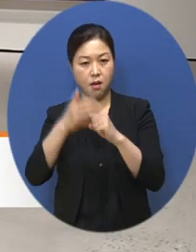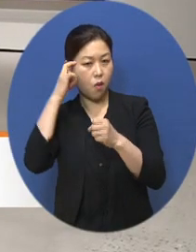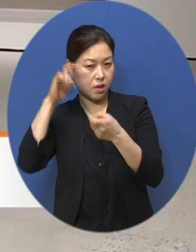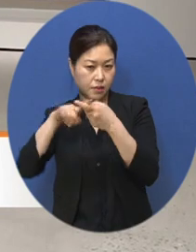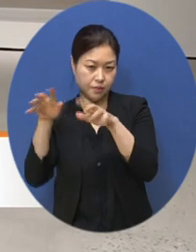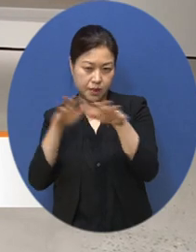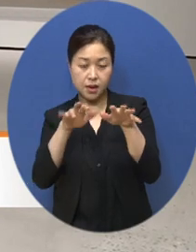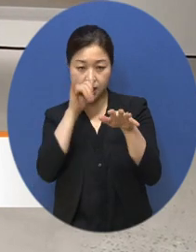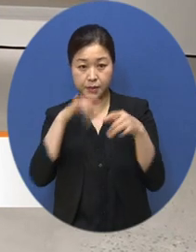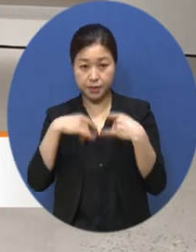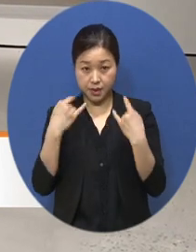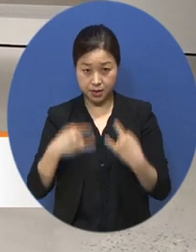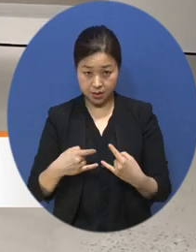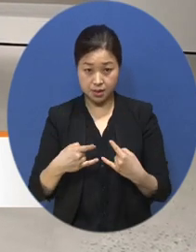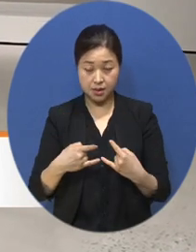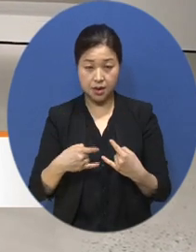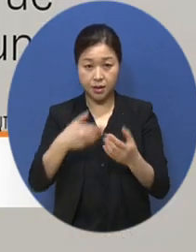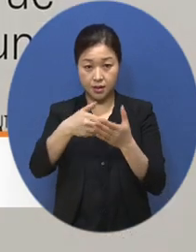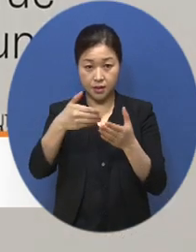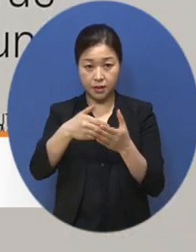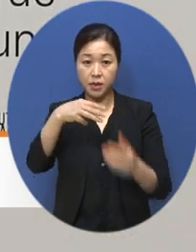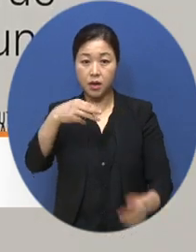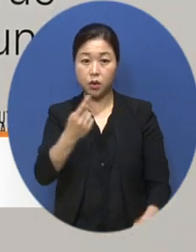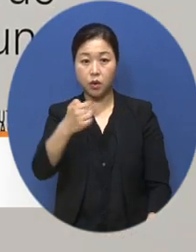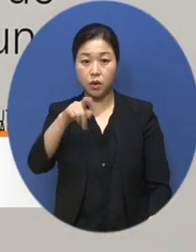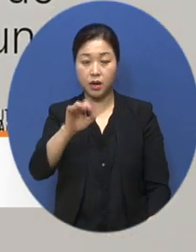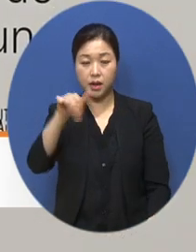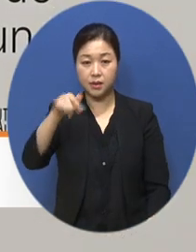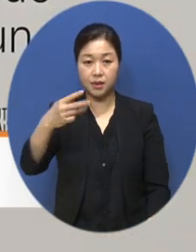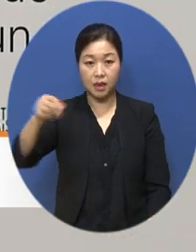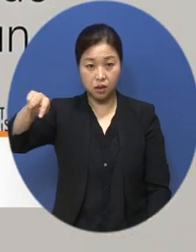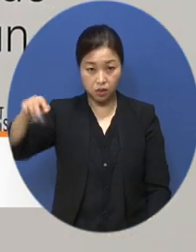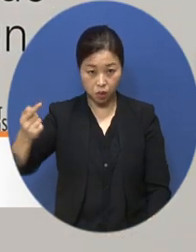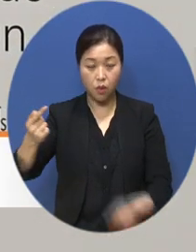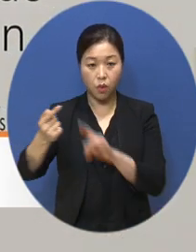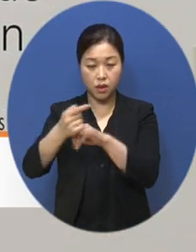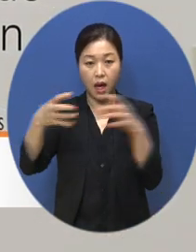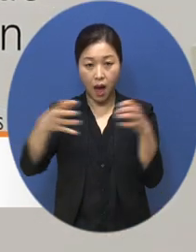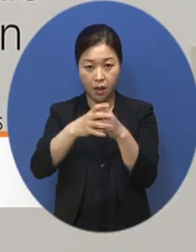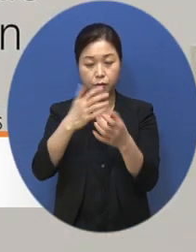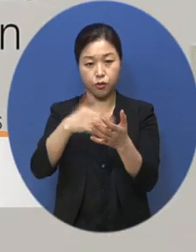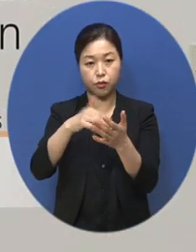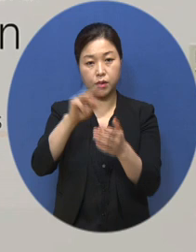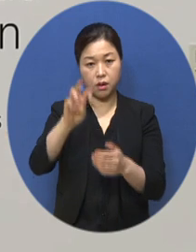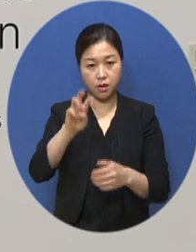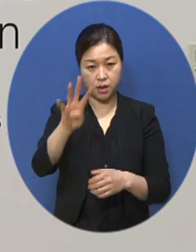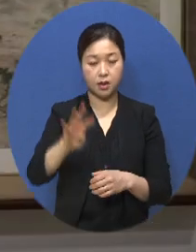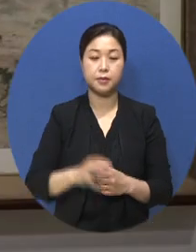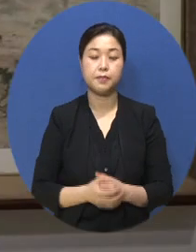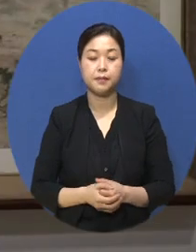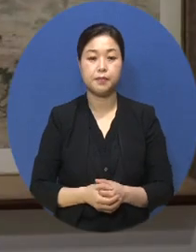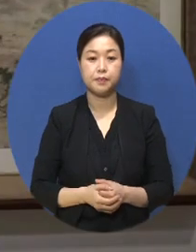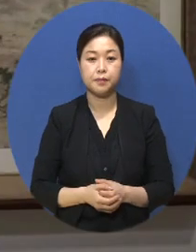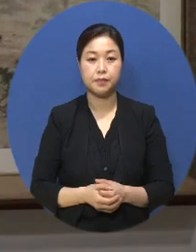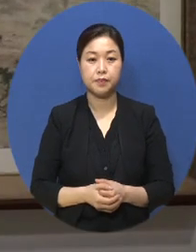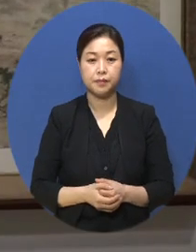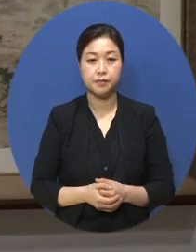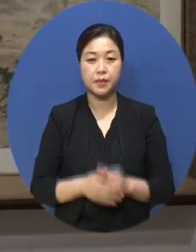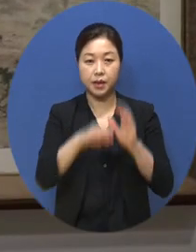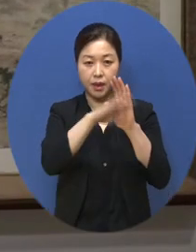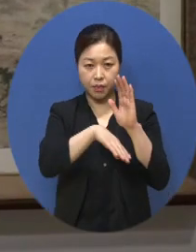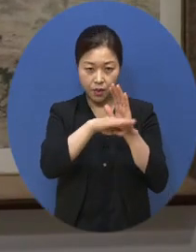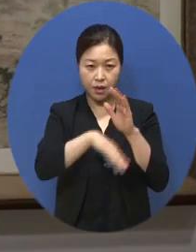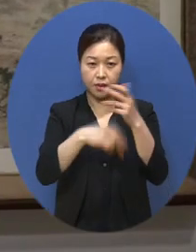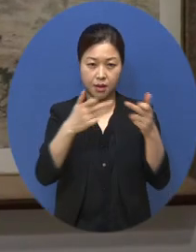있는 프랑스 작가 로랑 그라소 등 총 34점의 작품이 선을 보이고 있습니다. 남도의